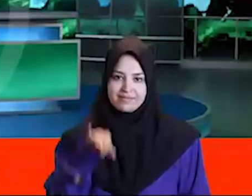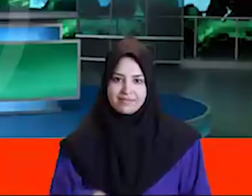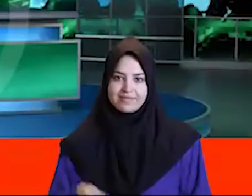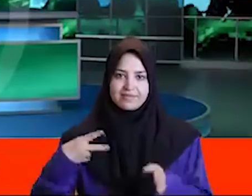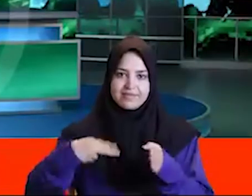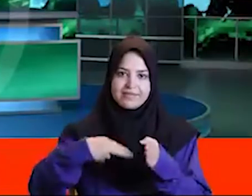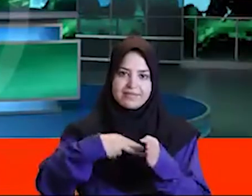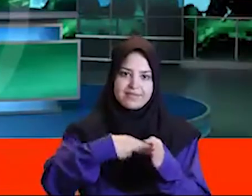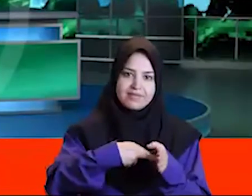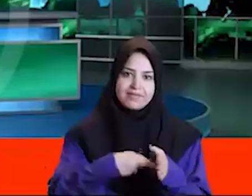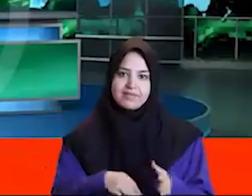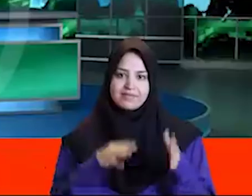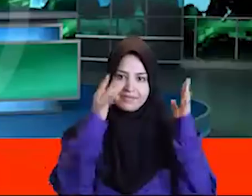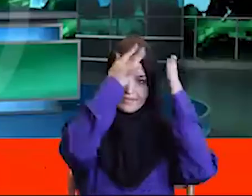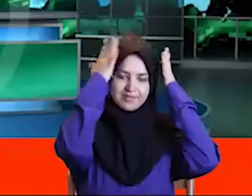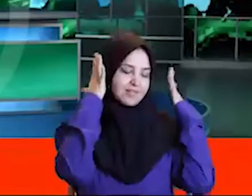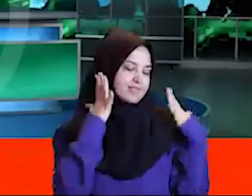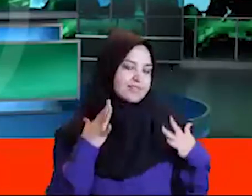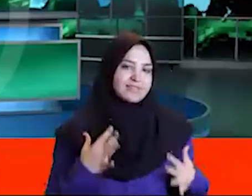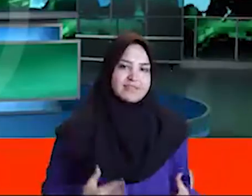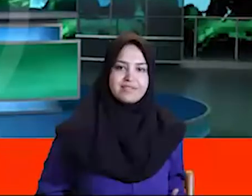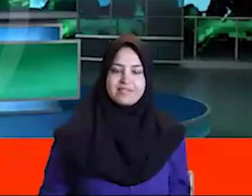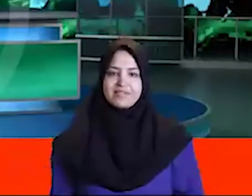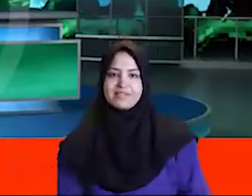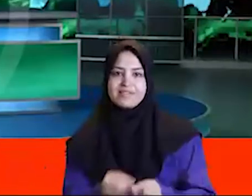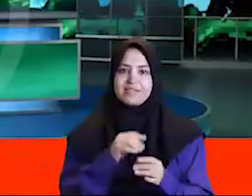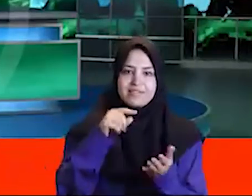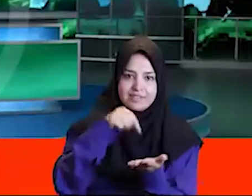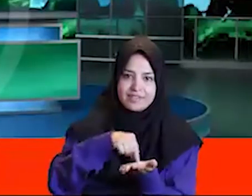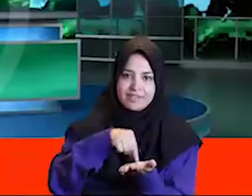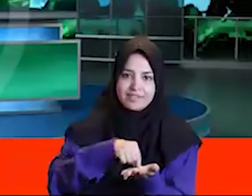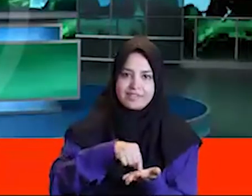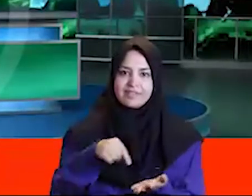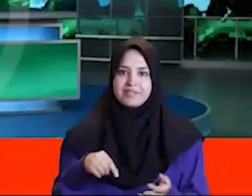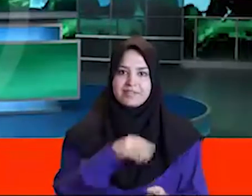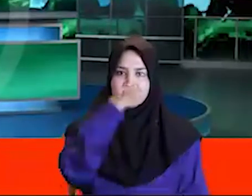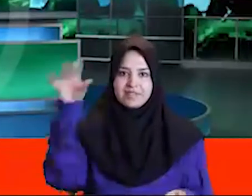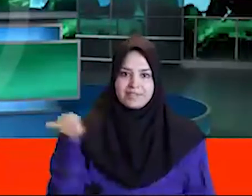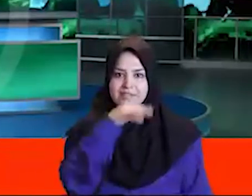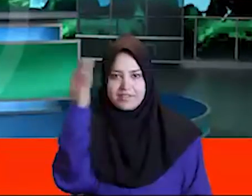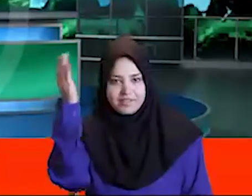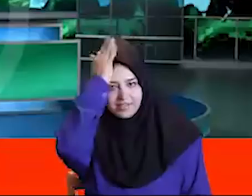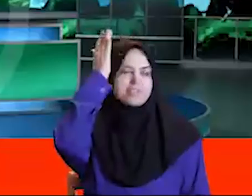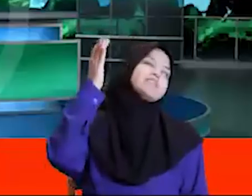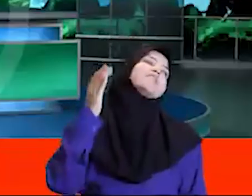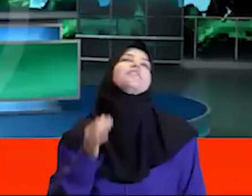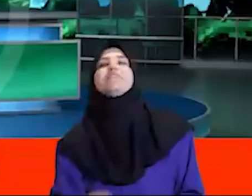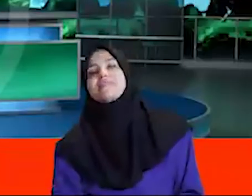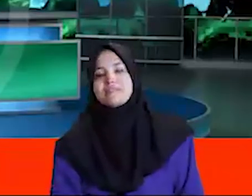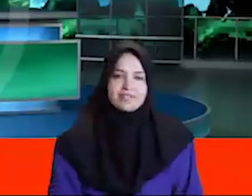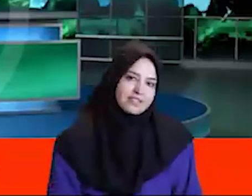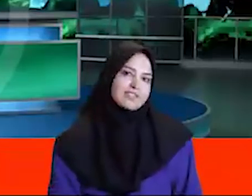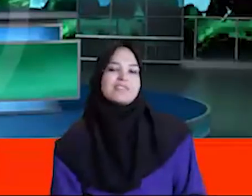در پی سانسور صحنه های تایتانیکی تحریک برانگیز سریال پایتخت، اذهان عمومی دچار